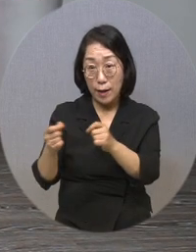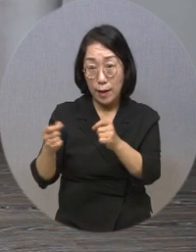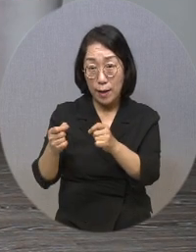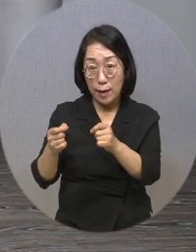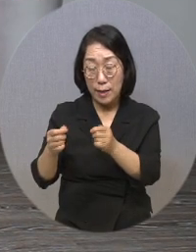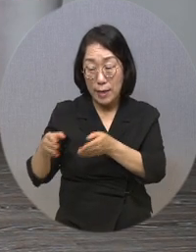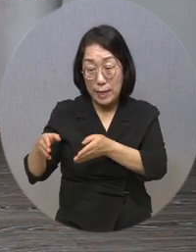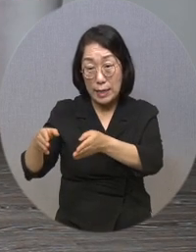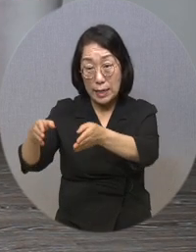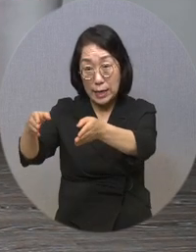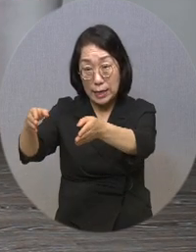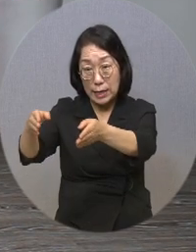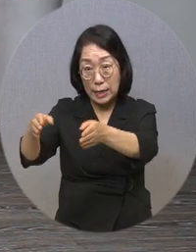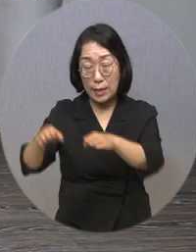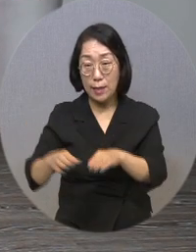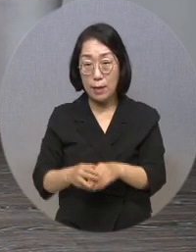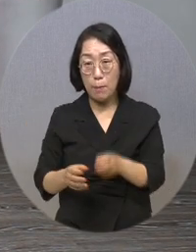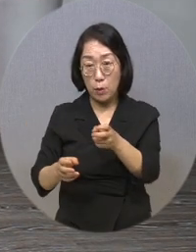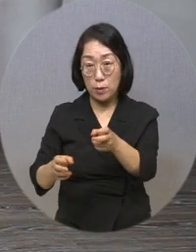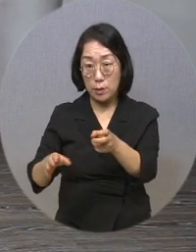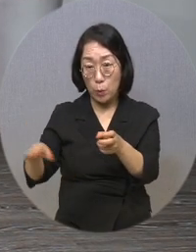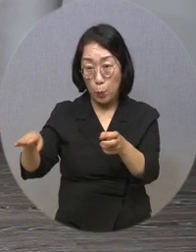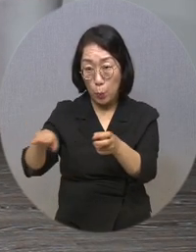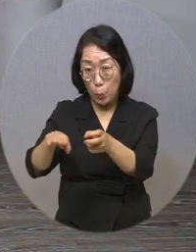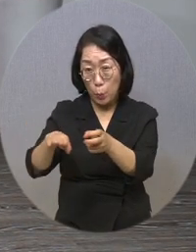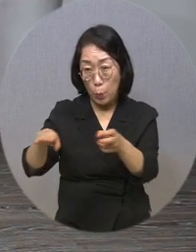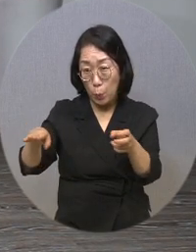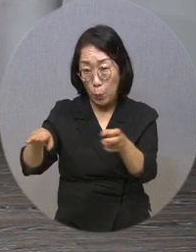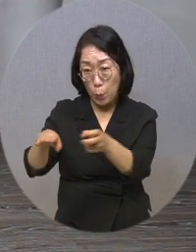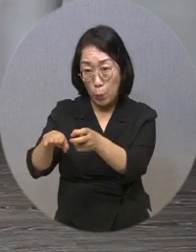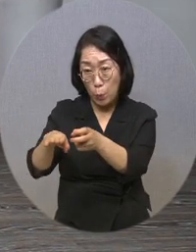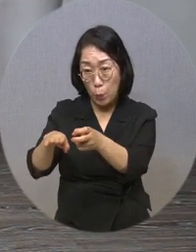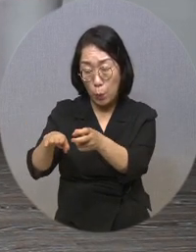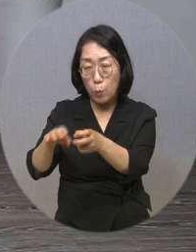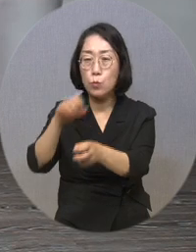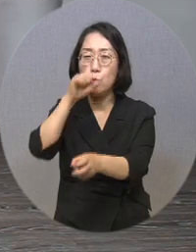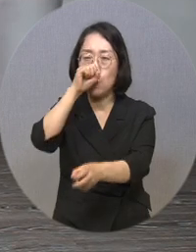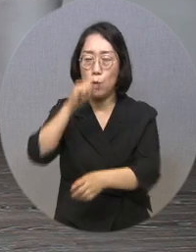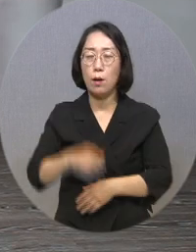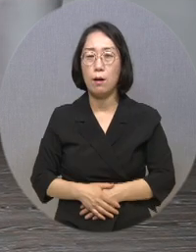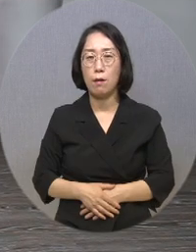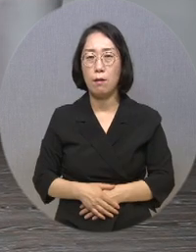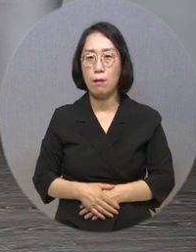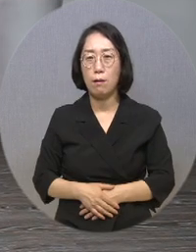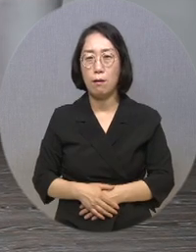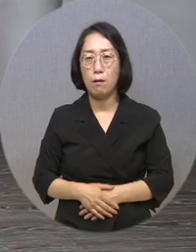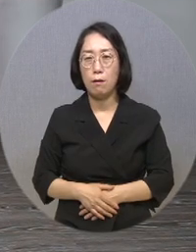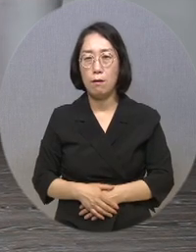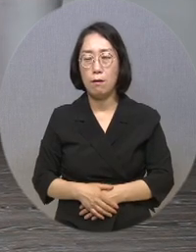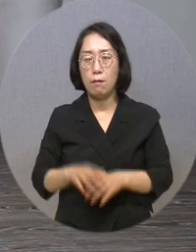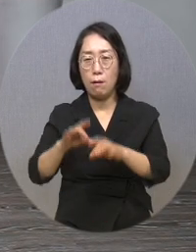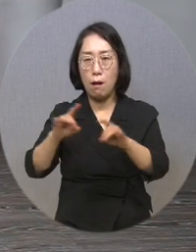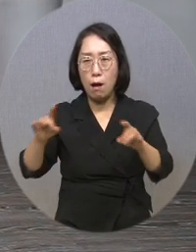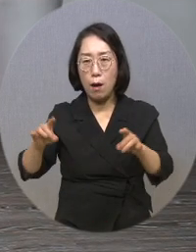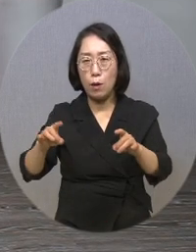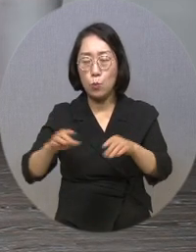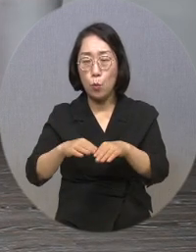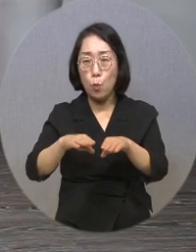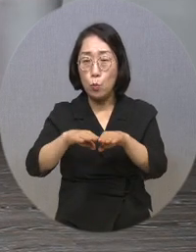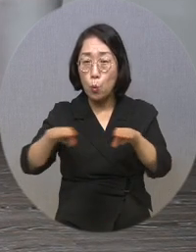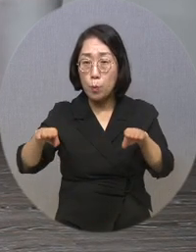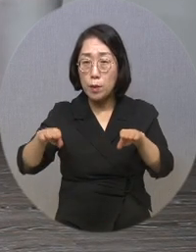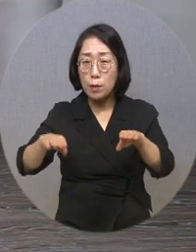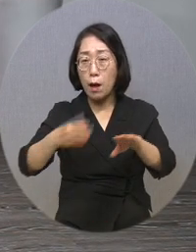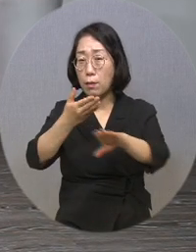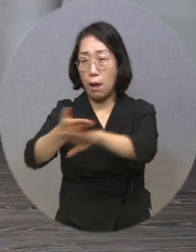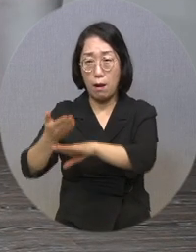보도와 해서 바로 내릴 수 있게 되는데 그렇게 안 돼 있습니다. 그런데 버스 정류장마다 이제 높이가 다 그렇죠. 틀리잖아요. 그리고 네.